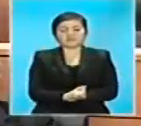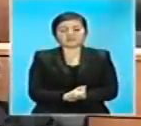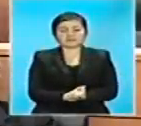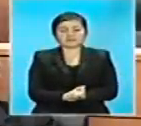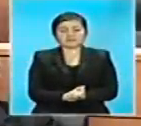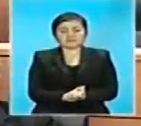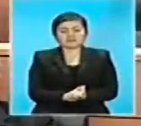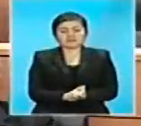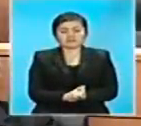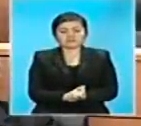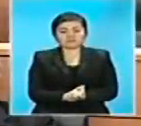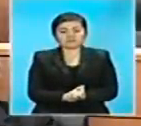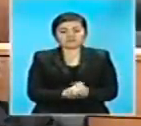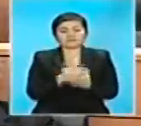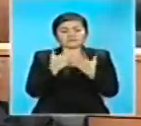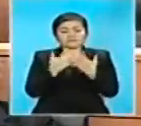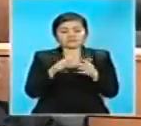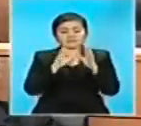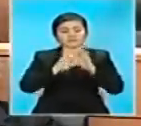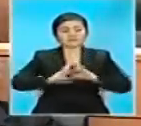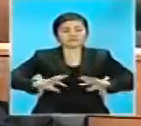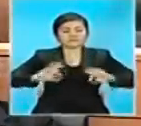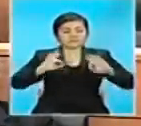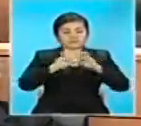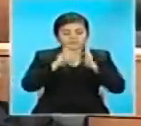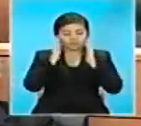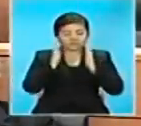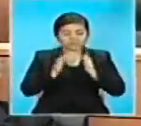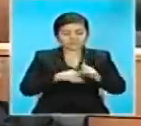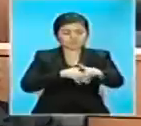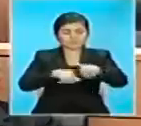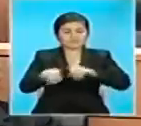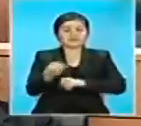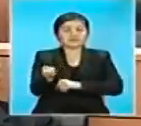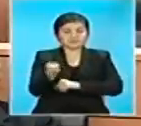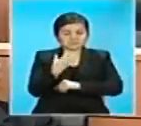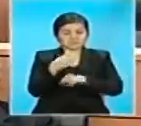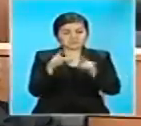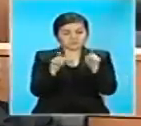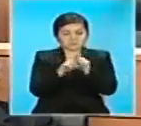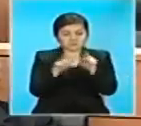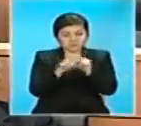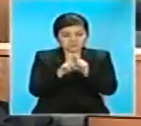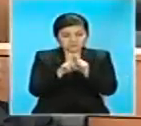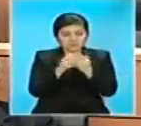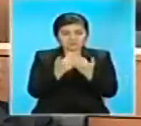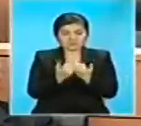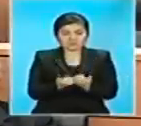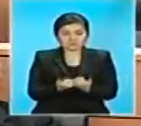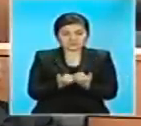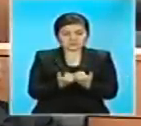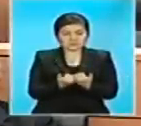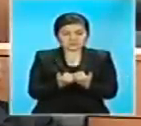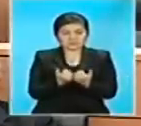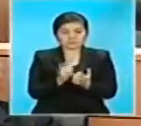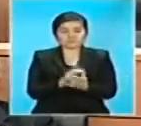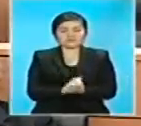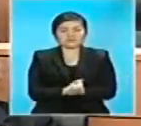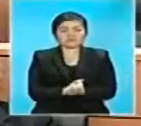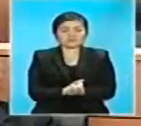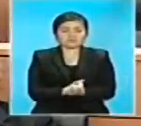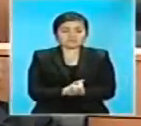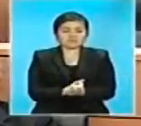และที่สำคัญนั้นพี่น้องประชาชนก็บอกว่าถึงแม้ว่านะครับจ